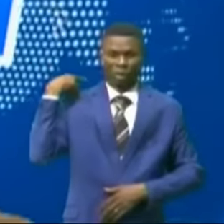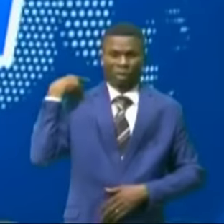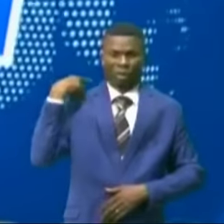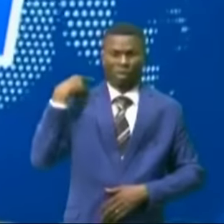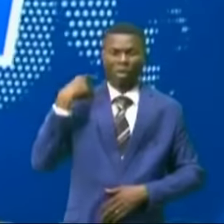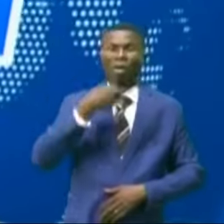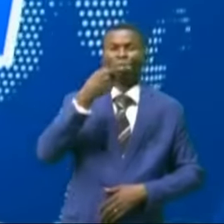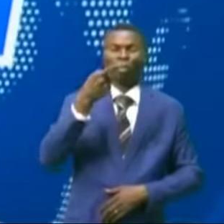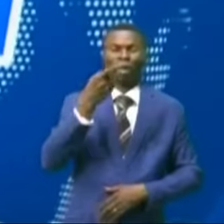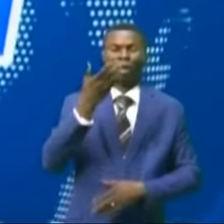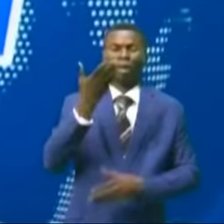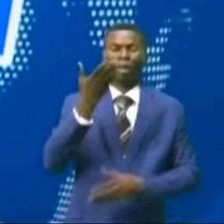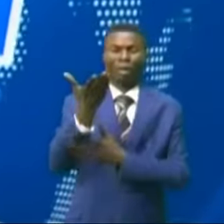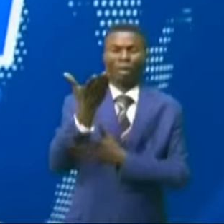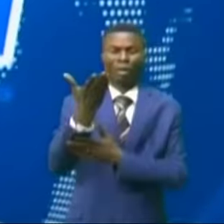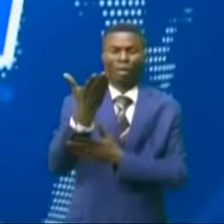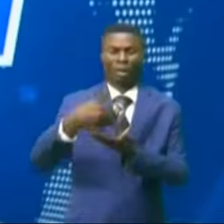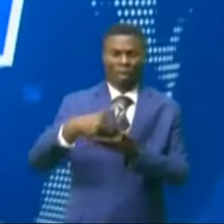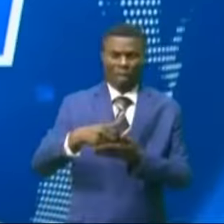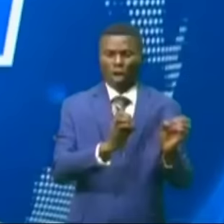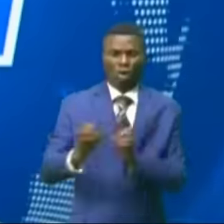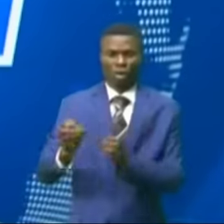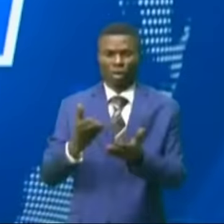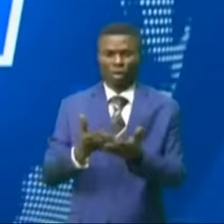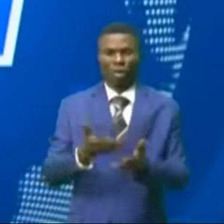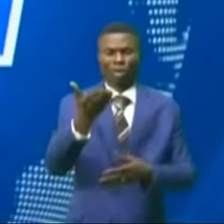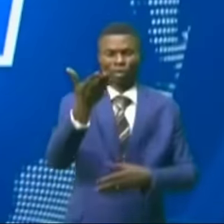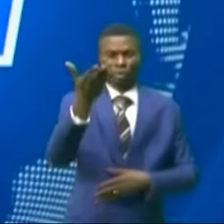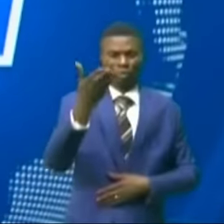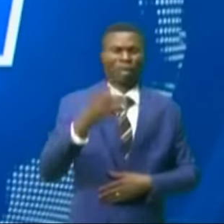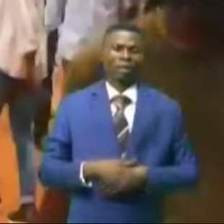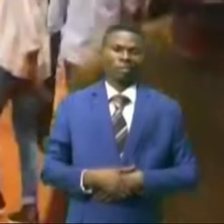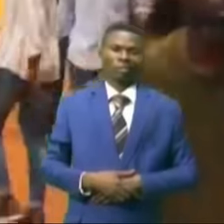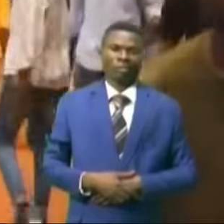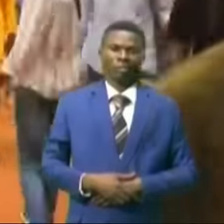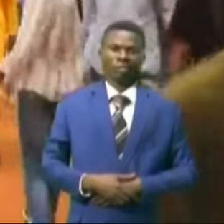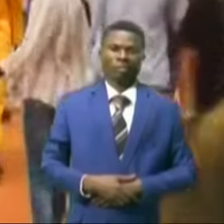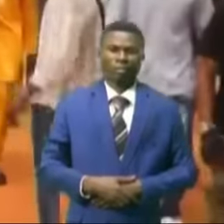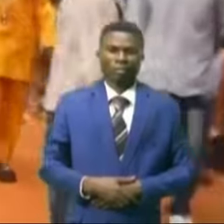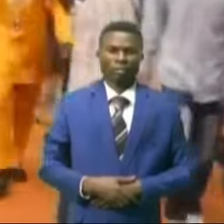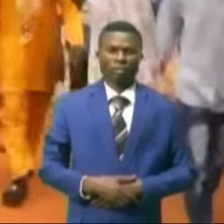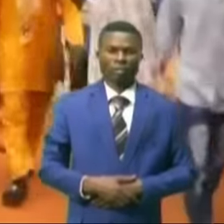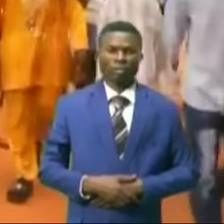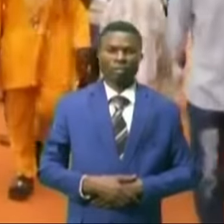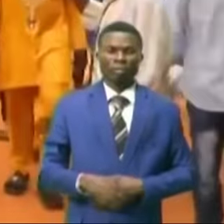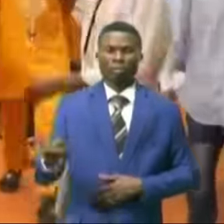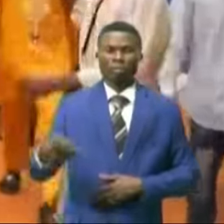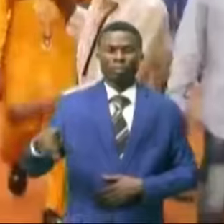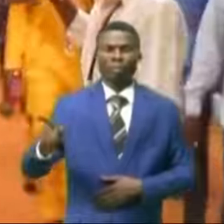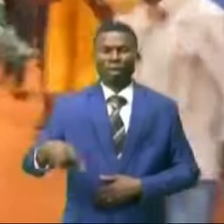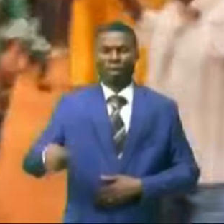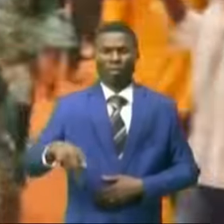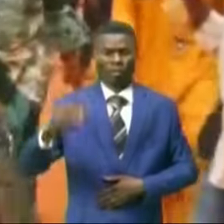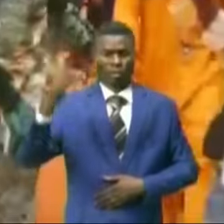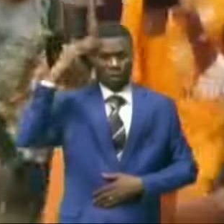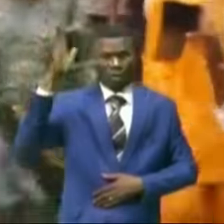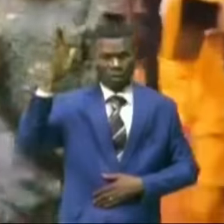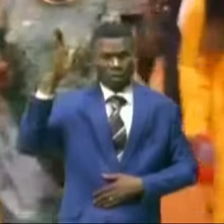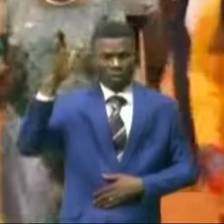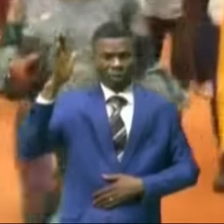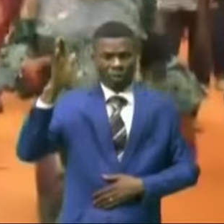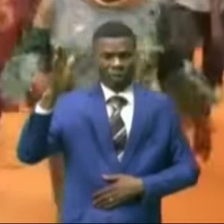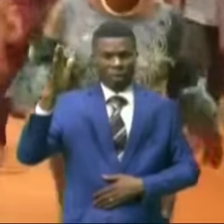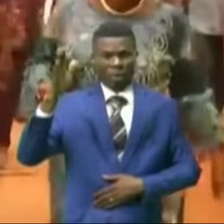créneau pour appeler au retour à l'ordre, nous dit Cédric Enina. La province de l'Équateur n'aura pas dans le